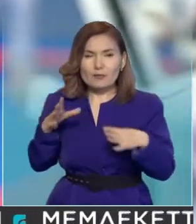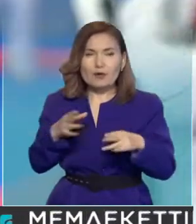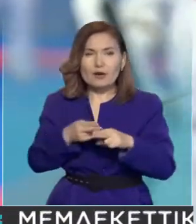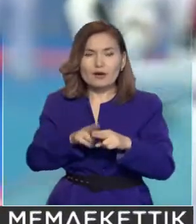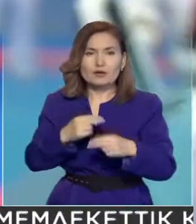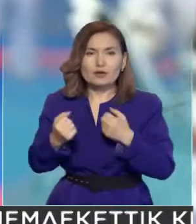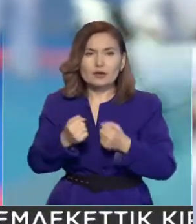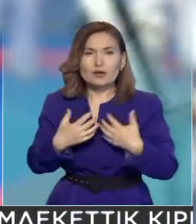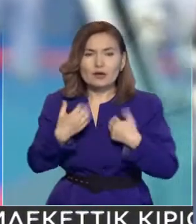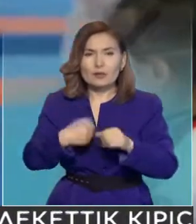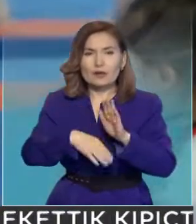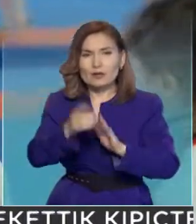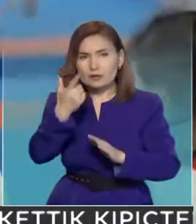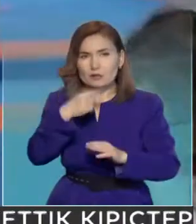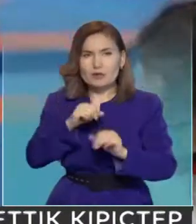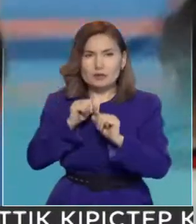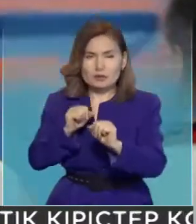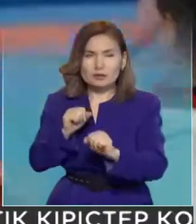Өз-өзімді қорғай беремін.